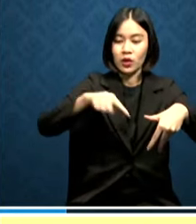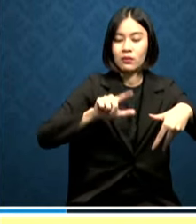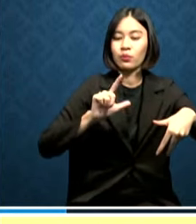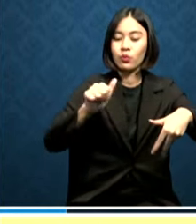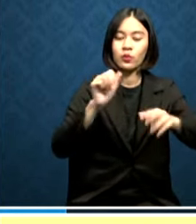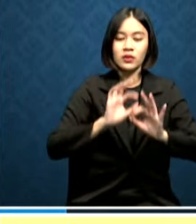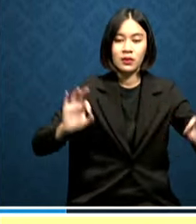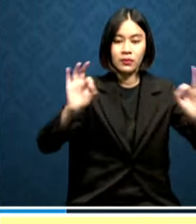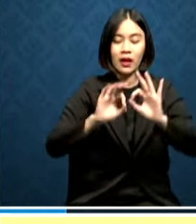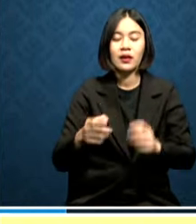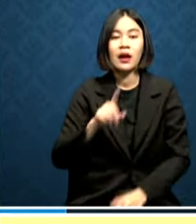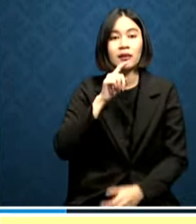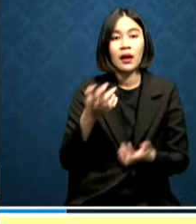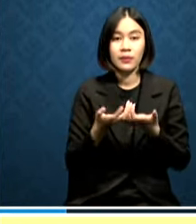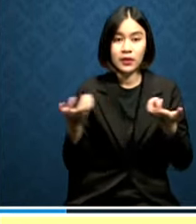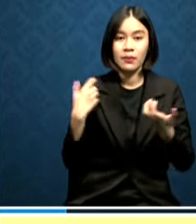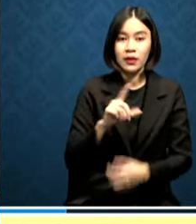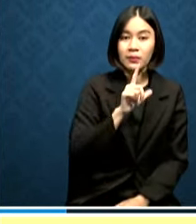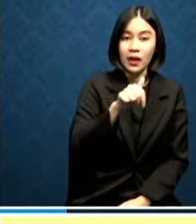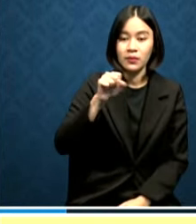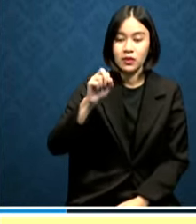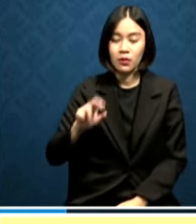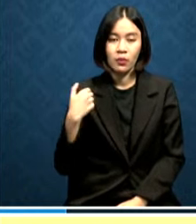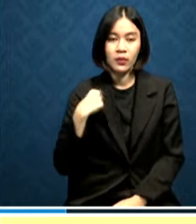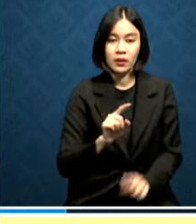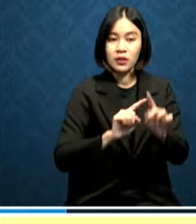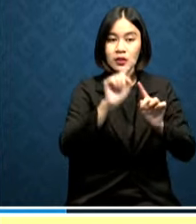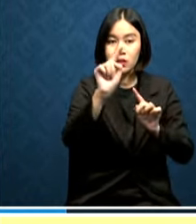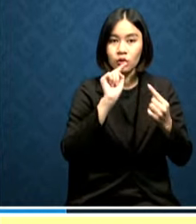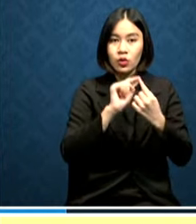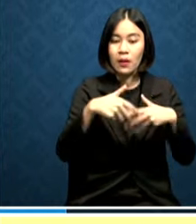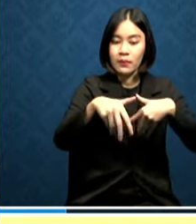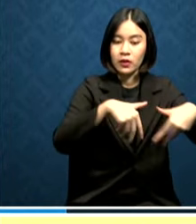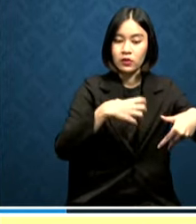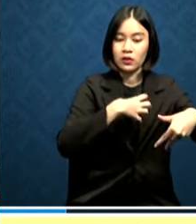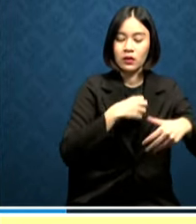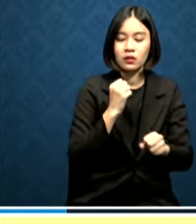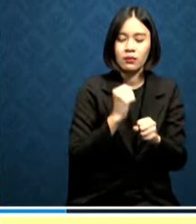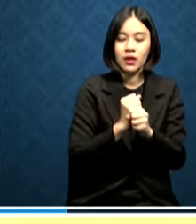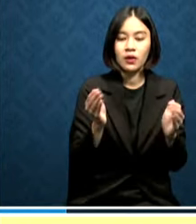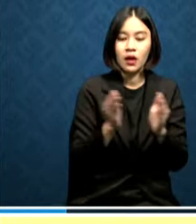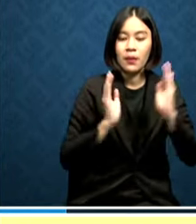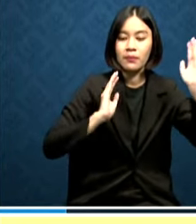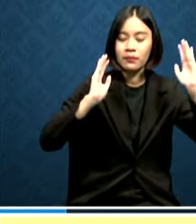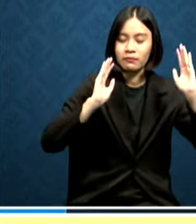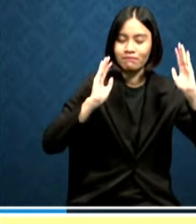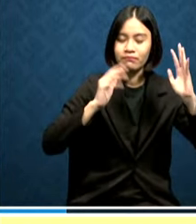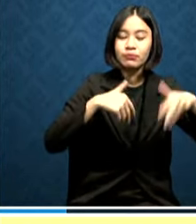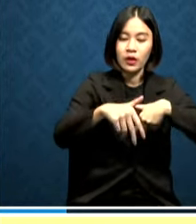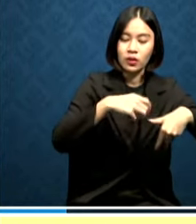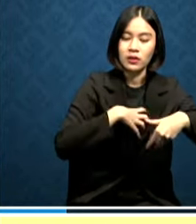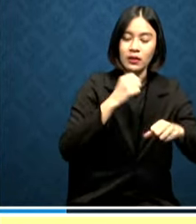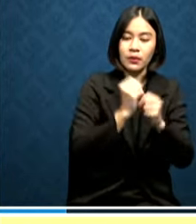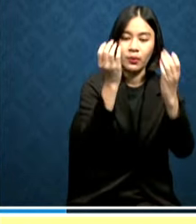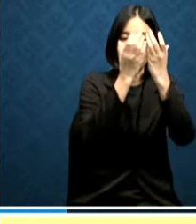คือคำถามแยกมีคำถามหลักมีคำถามรองเช่นคำถามแรกว่าประชาชนอยากจะทำประชามติในเรื่องไอ้ประชาชนอยากจะทำรัฐธร